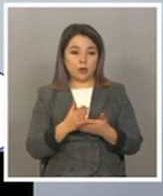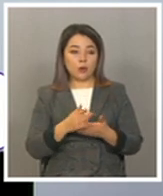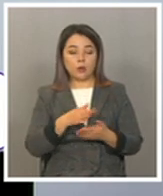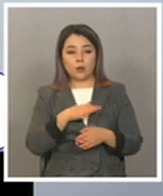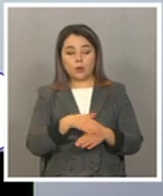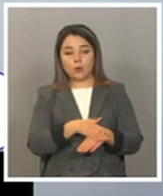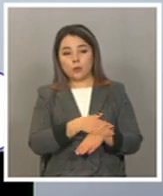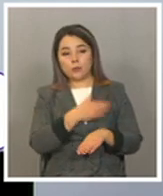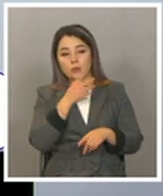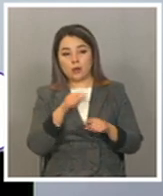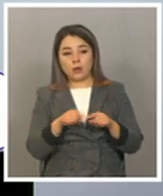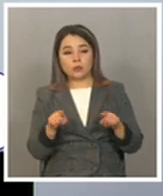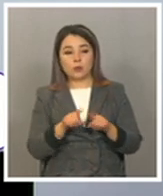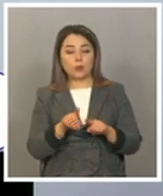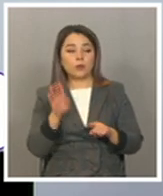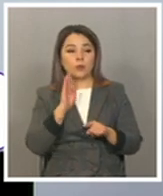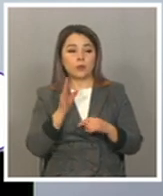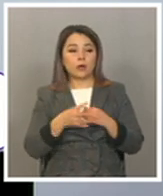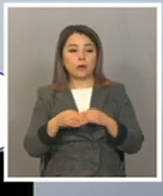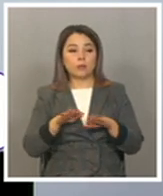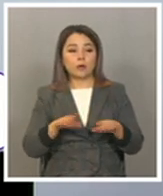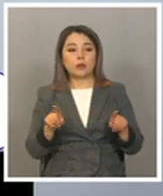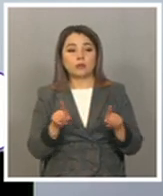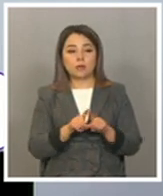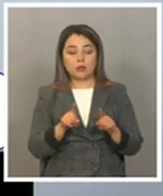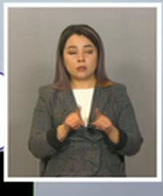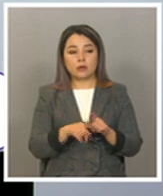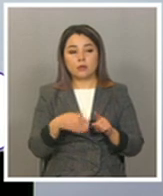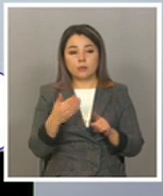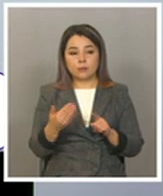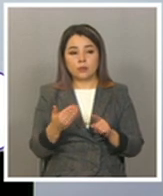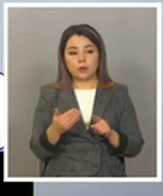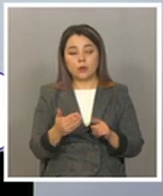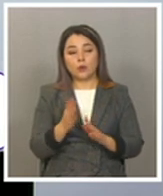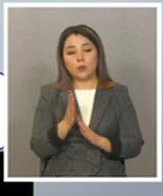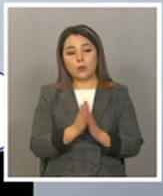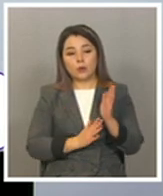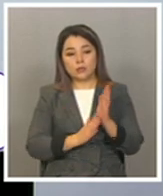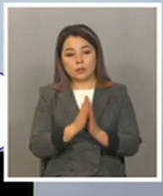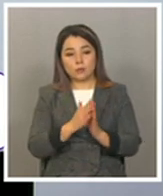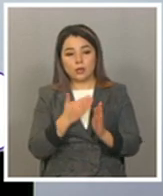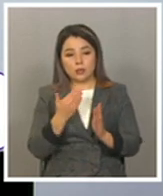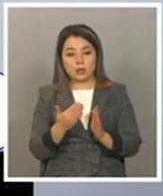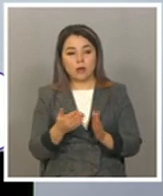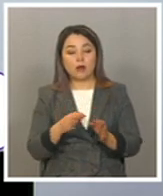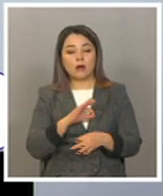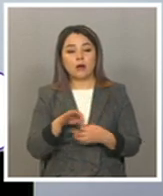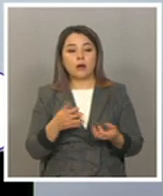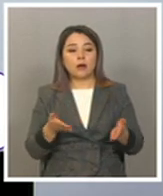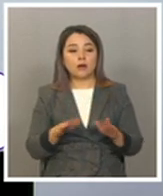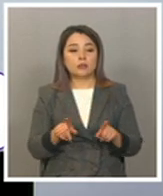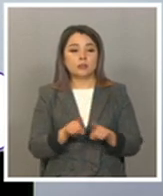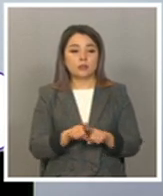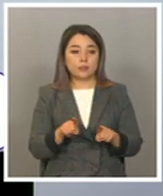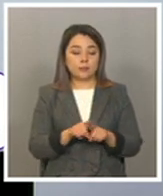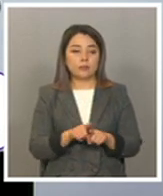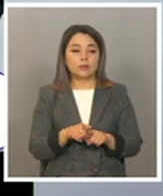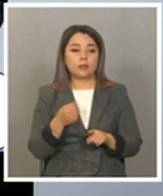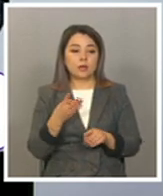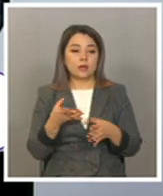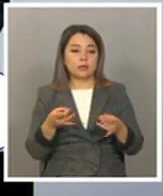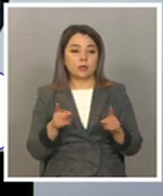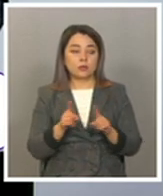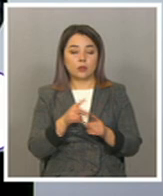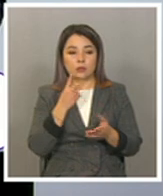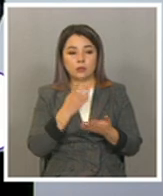бойы сулы аумақта жатқан яғни өсімдіктер мен олардың қалдықтары біршама ылғалды болып